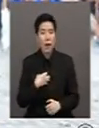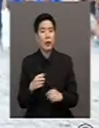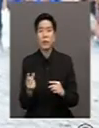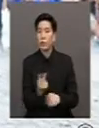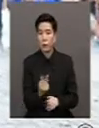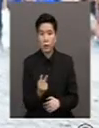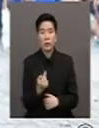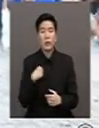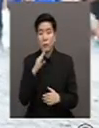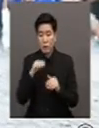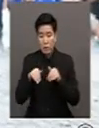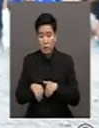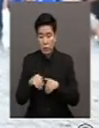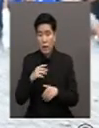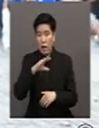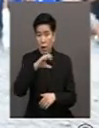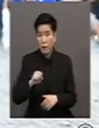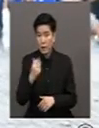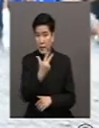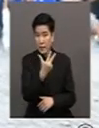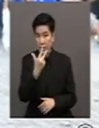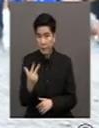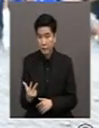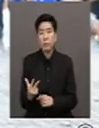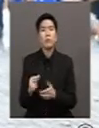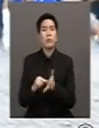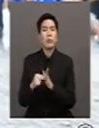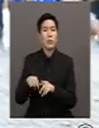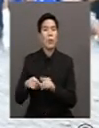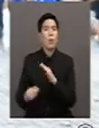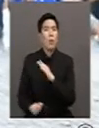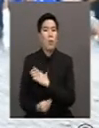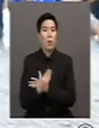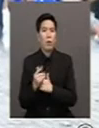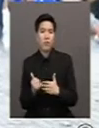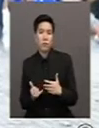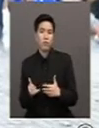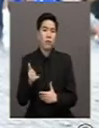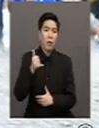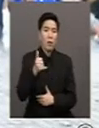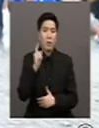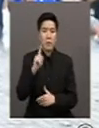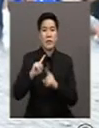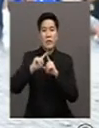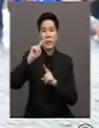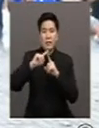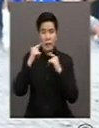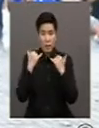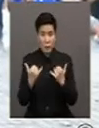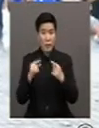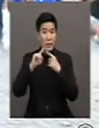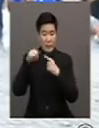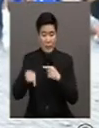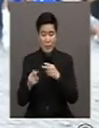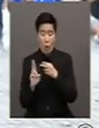สเตรเลียเองหากเขาเก็บ3คะแนนในวันนี้ได้ก็ต้องบอกว่ามีโอกาสลุ้นที่เขาจะได้ขึ้นไปเป็นจ่าฝูงเพราะว่าตอนนี้เนี่ยเขา